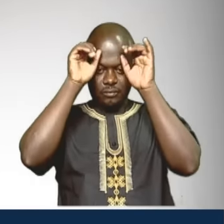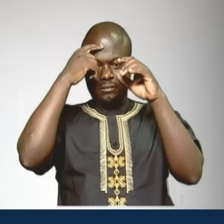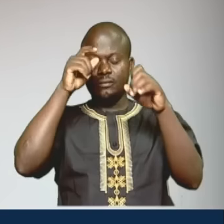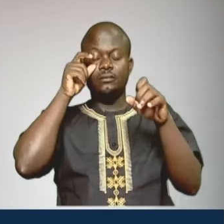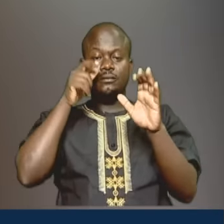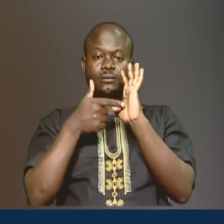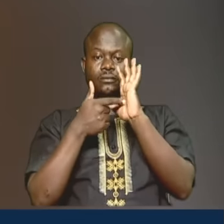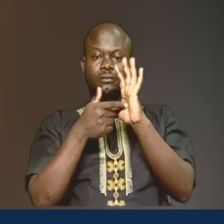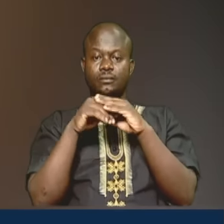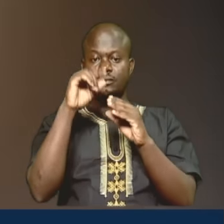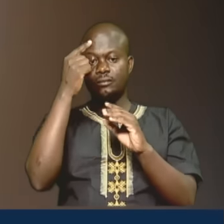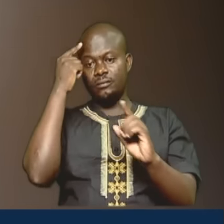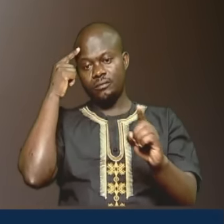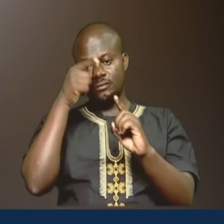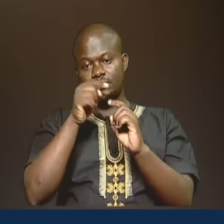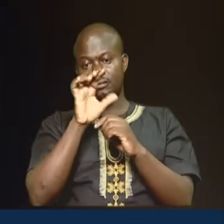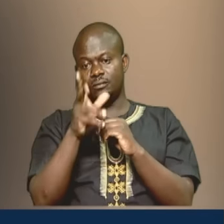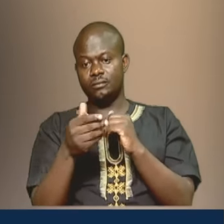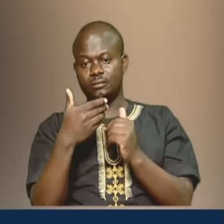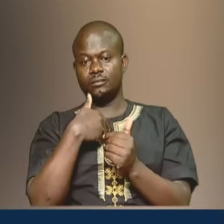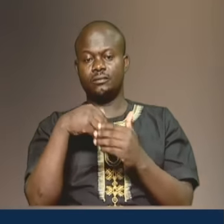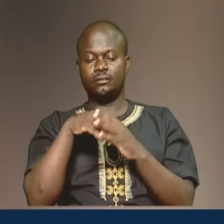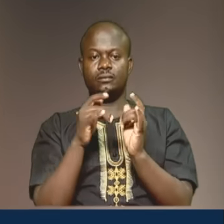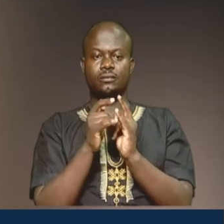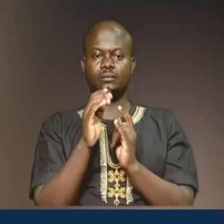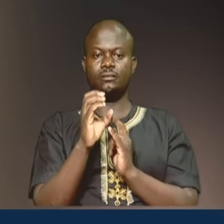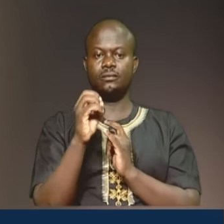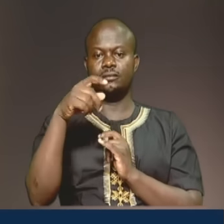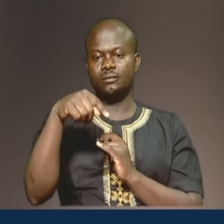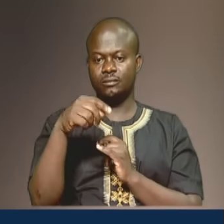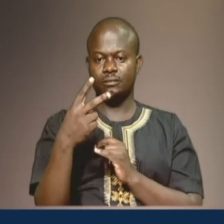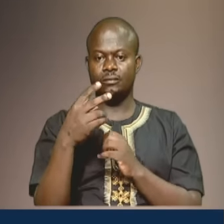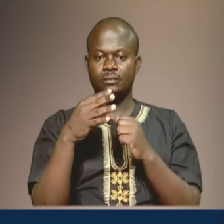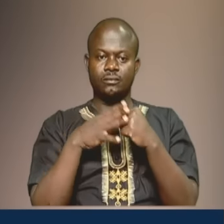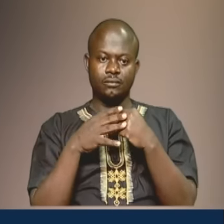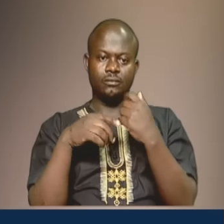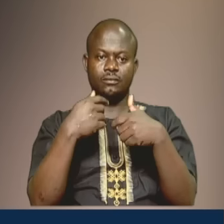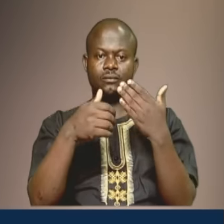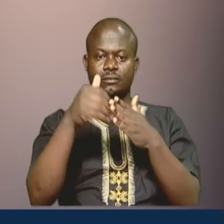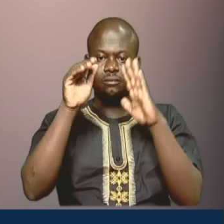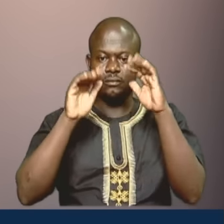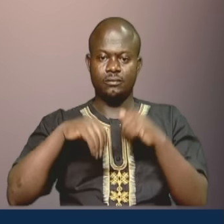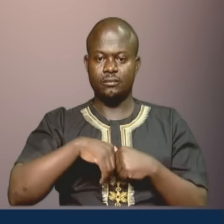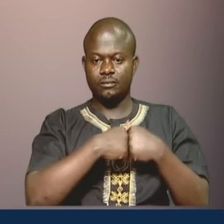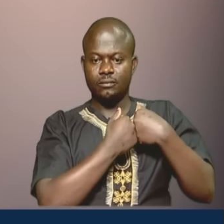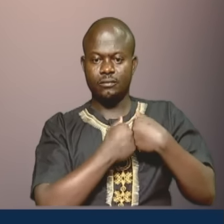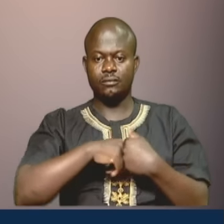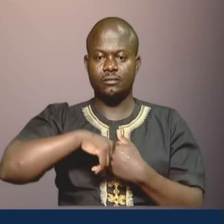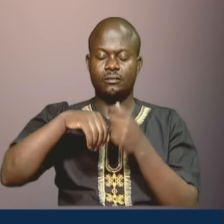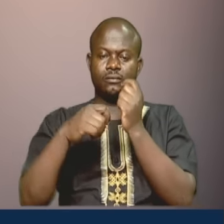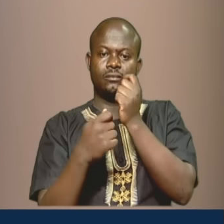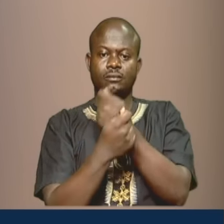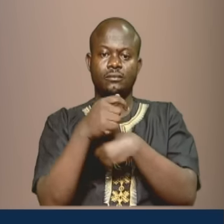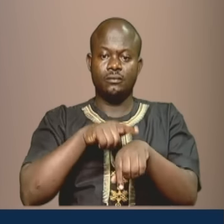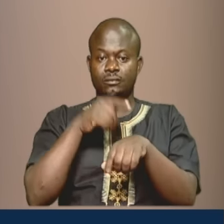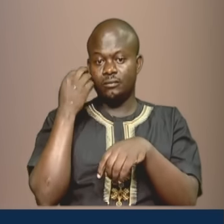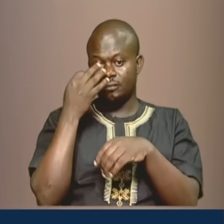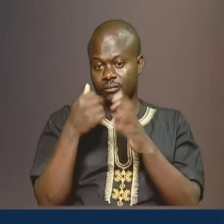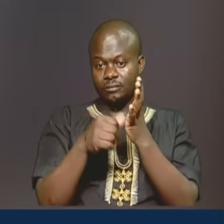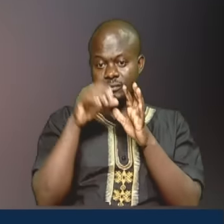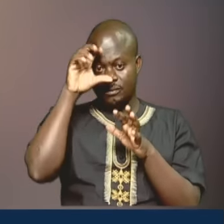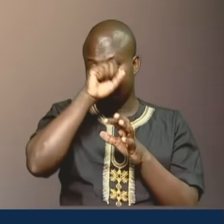imwe mu ntego umugabane wa Afurika userukanye mu nama ya COP29 ari ugukomeza kugira uruhare mu guhangana n'imihindagurikire y'ibihe n'ubwo ikibazo cyo kubura